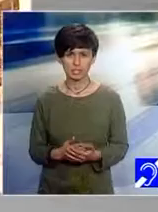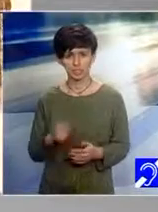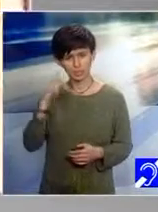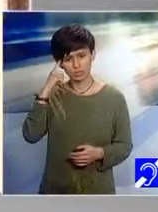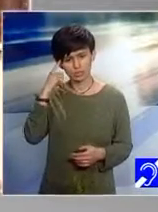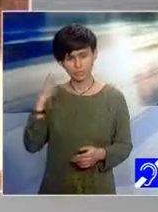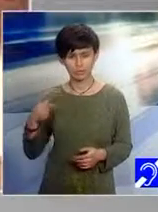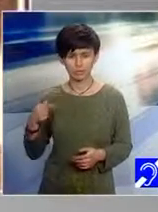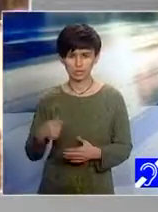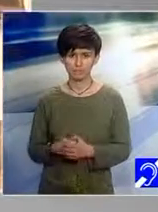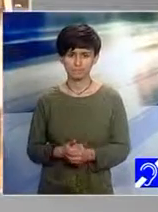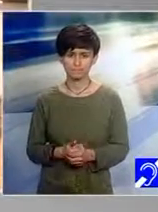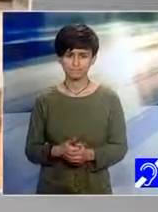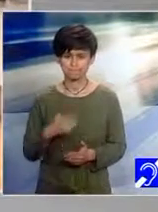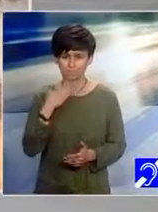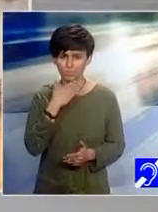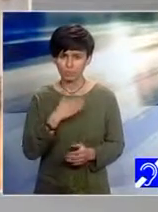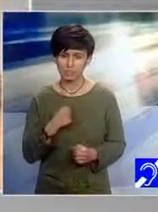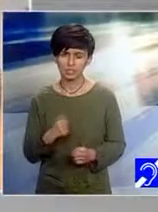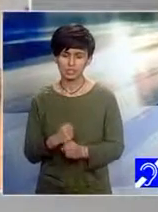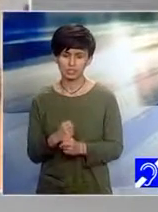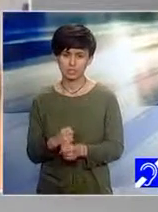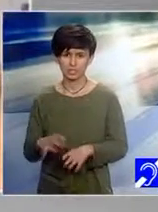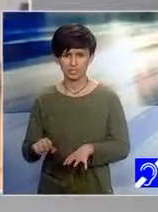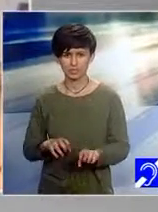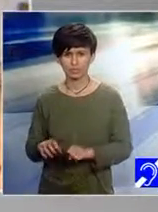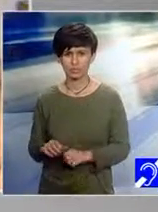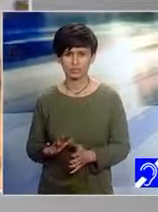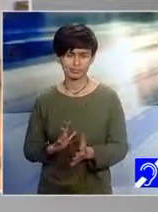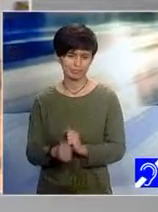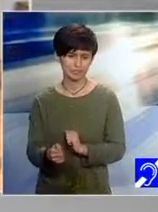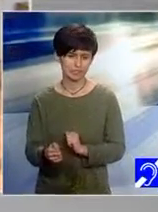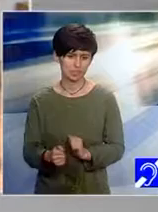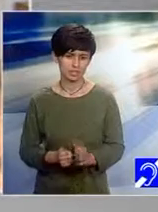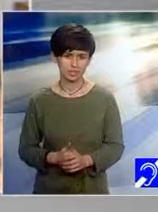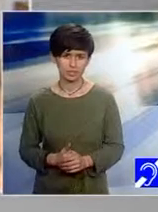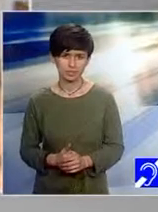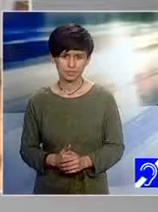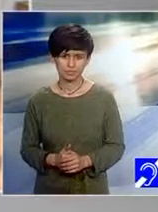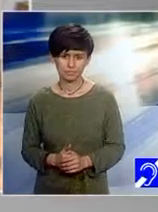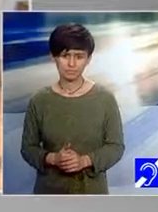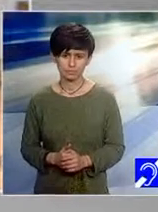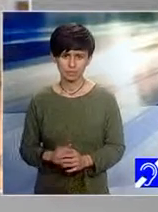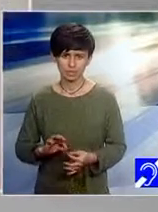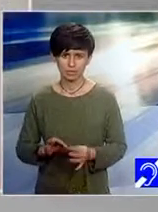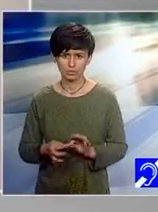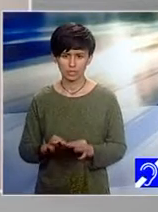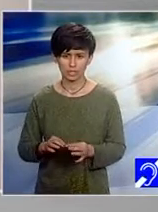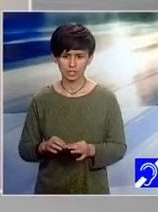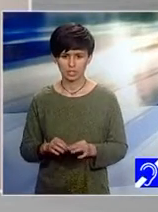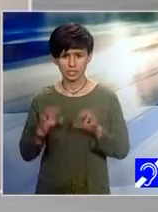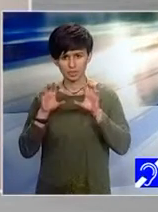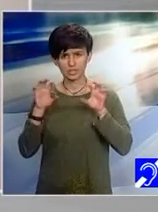mileniului actual, întreprinderea de covoare a fost desființată. Luările de cuvânt de la vernisaj au